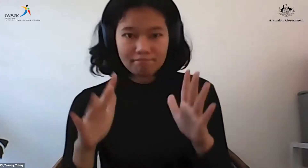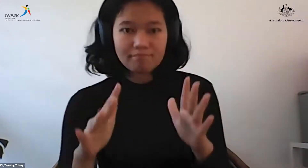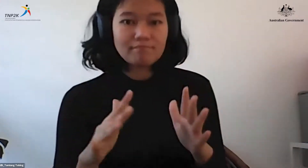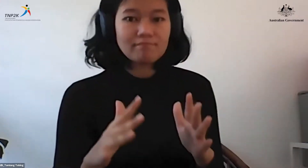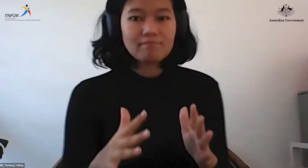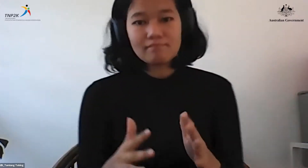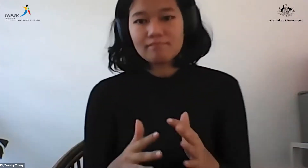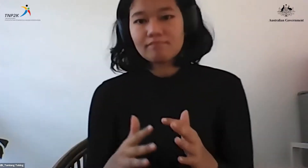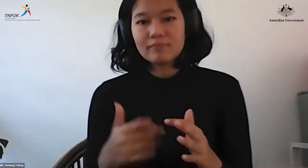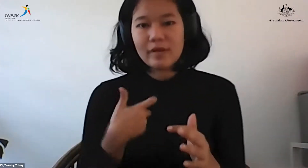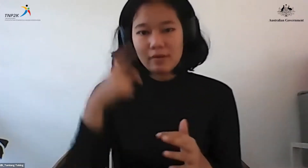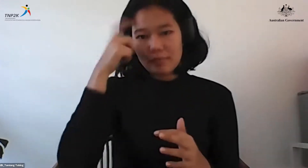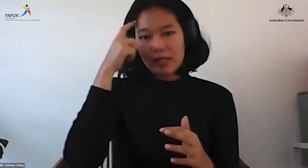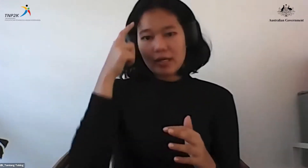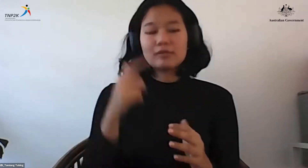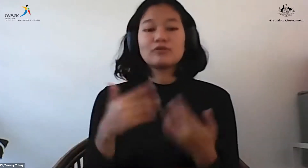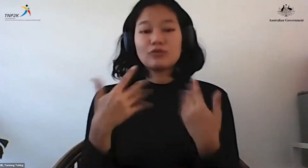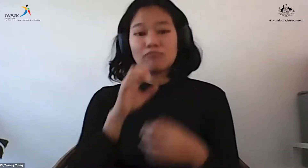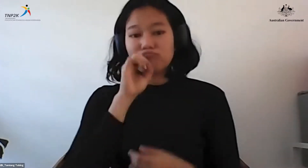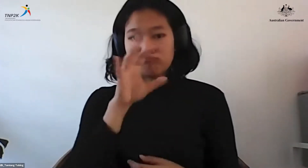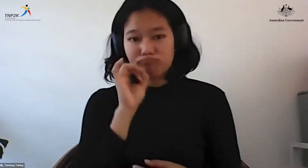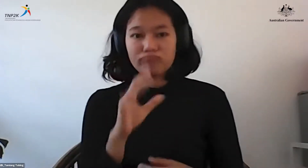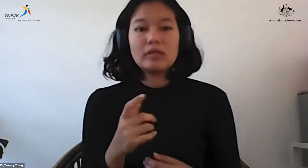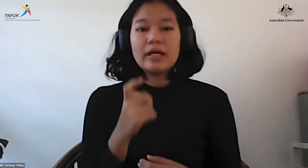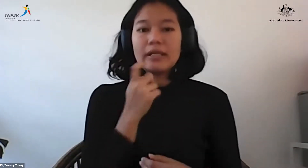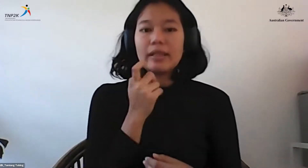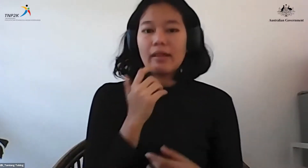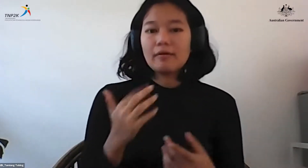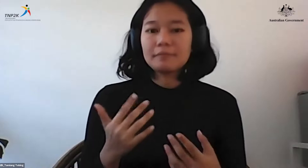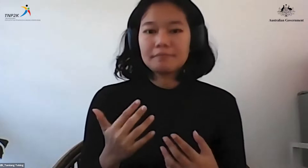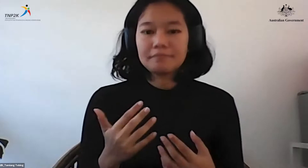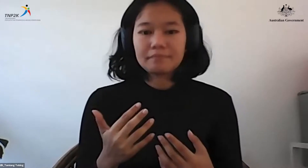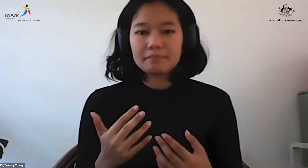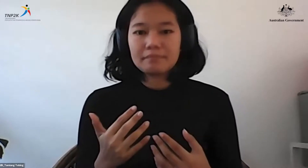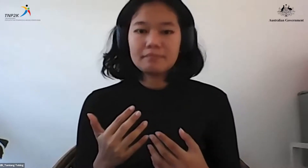kira ingin kami sampaikan terkait dengan